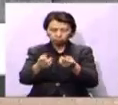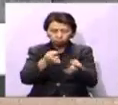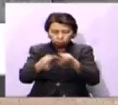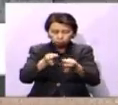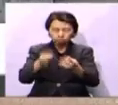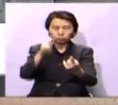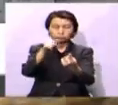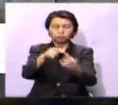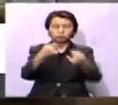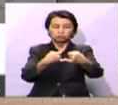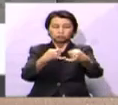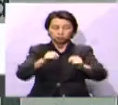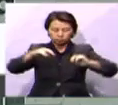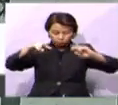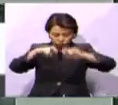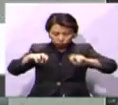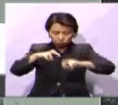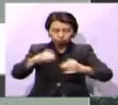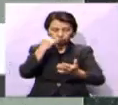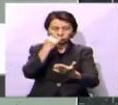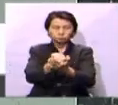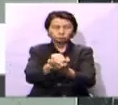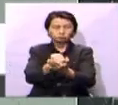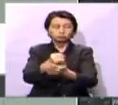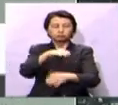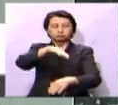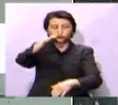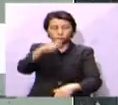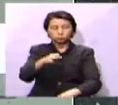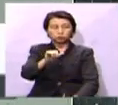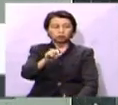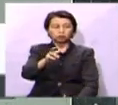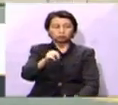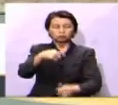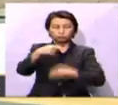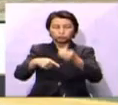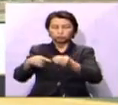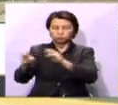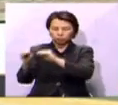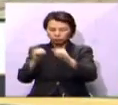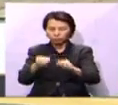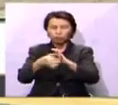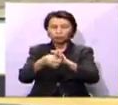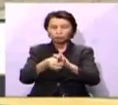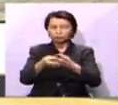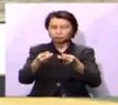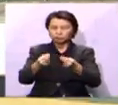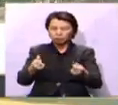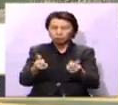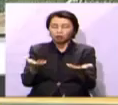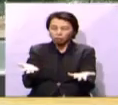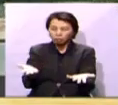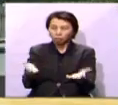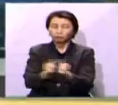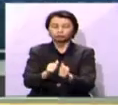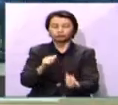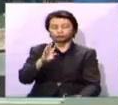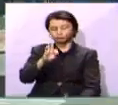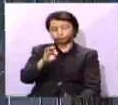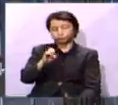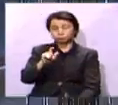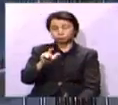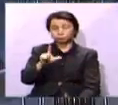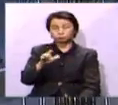keterangan kepada Jabatan Siasatan Jenayah Komersial Bukit Aman berhubung isu pemindahan hak milik tanah Felda itu. Felda